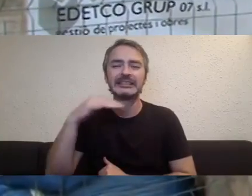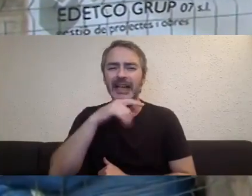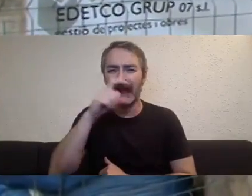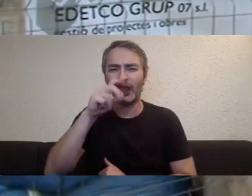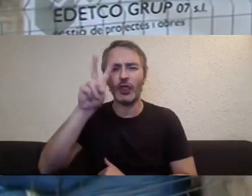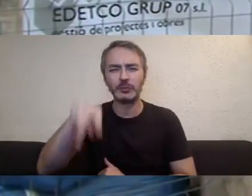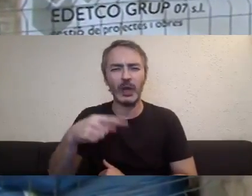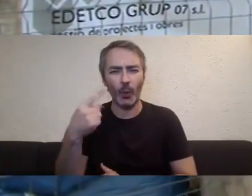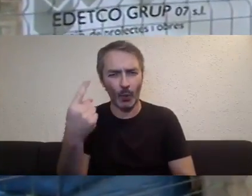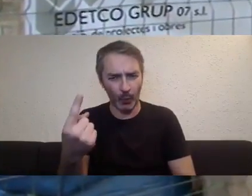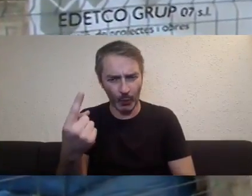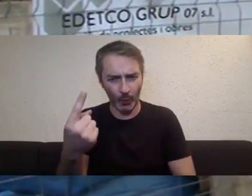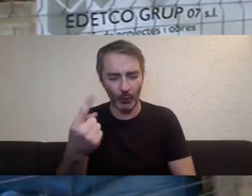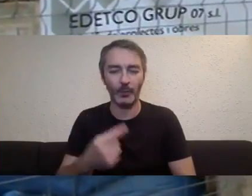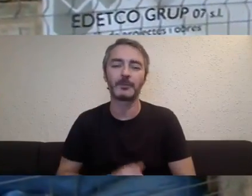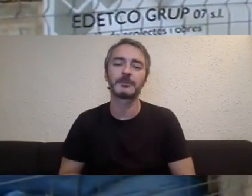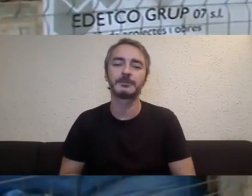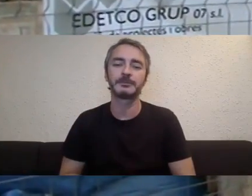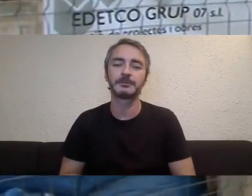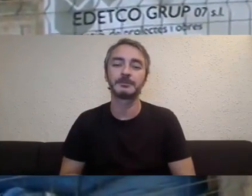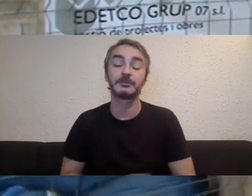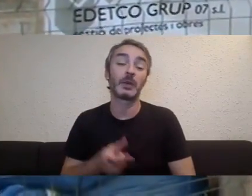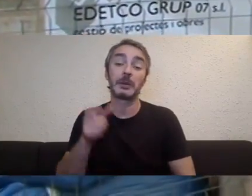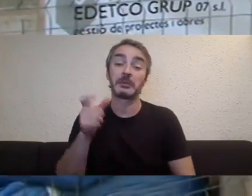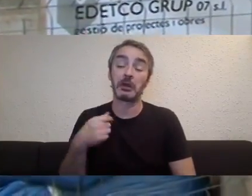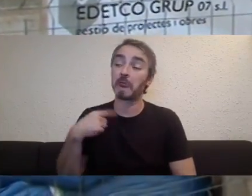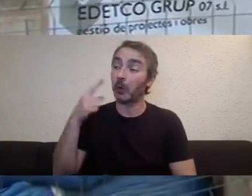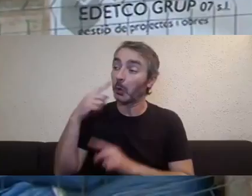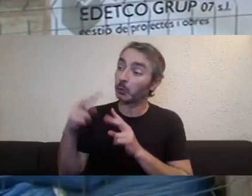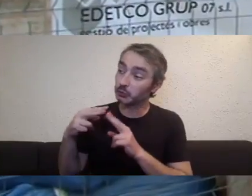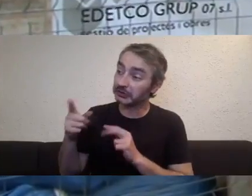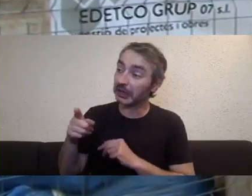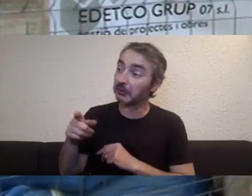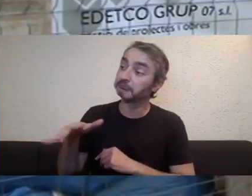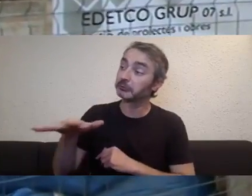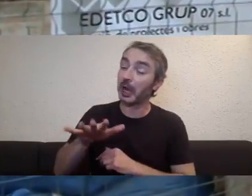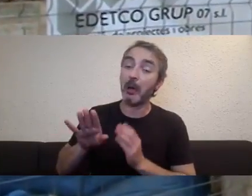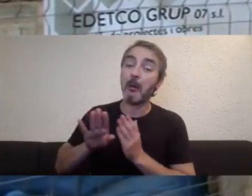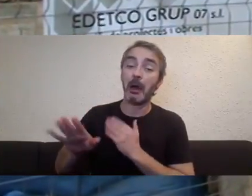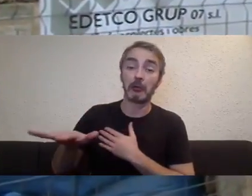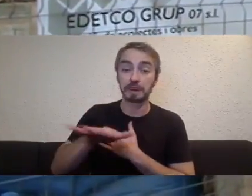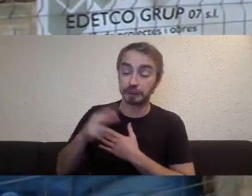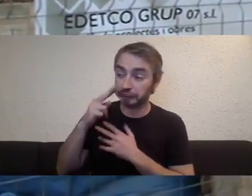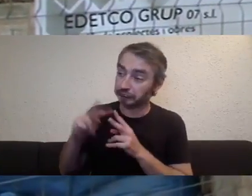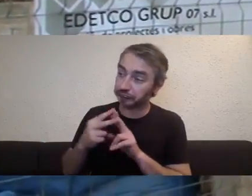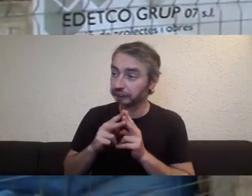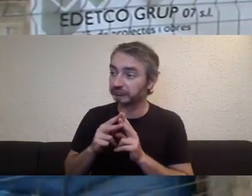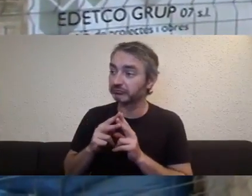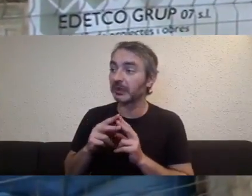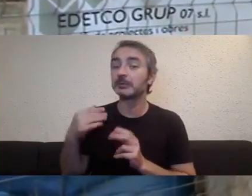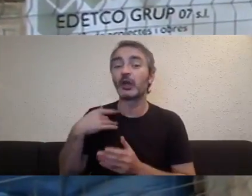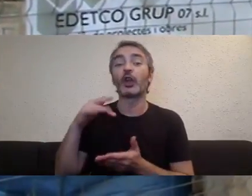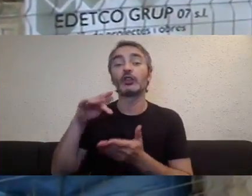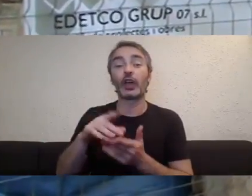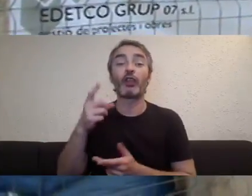l'any 2001, per part d'una gent que havíem conegut a gent del barri així a partir dels